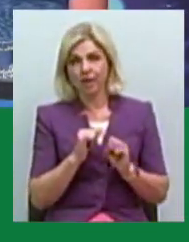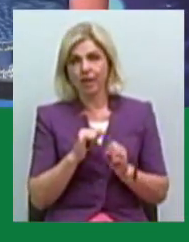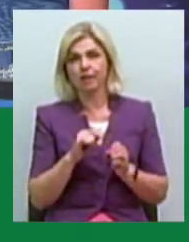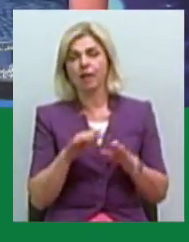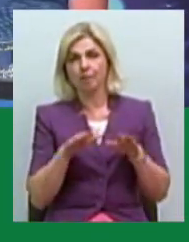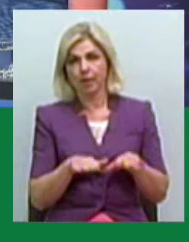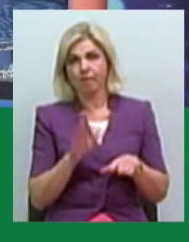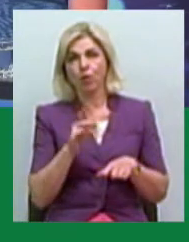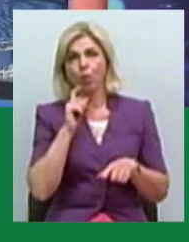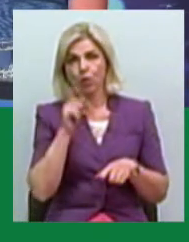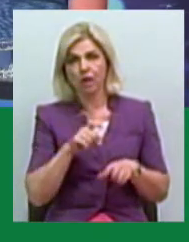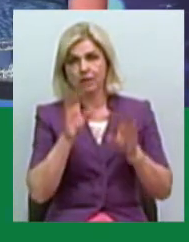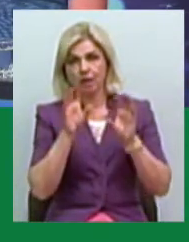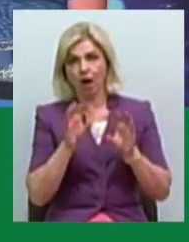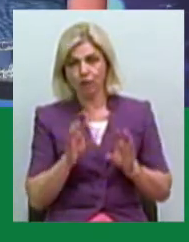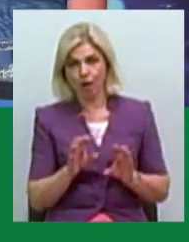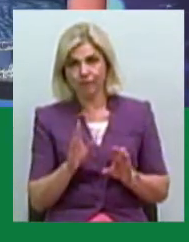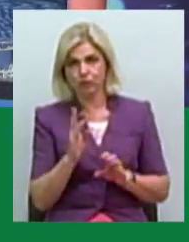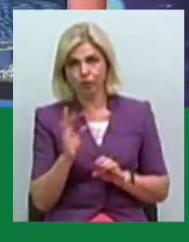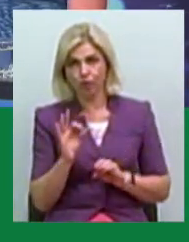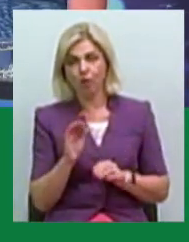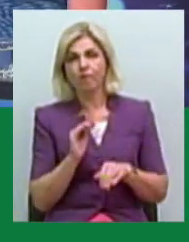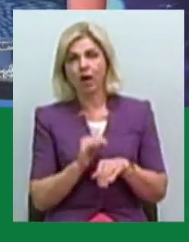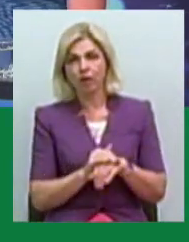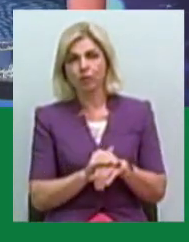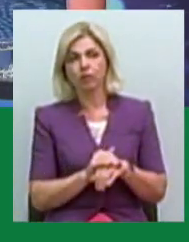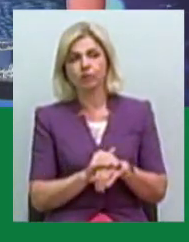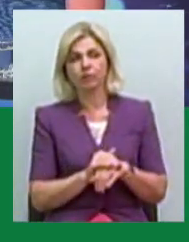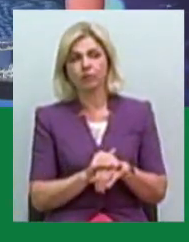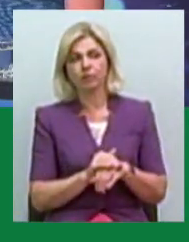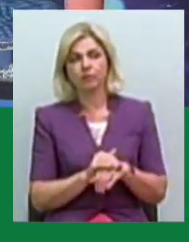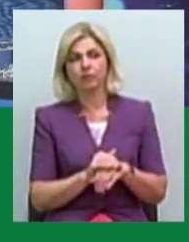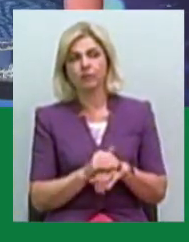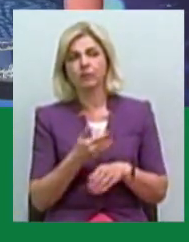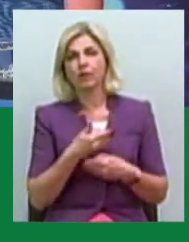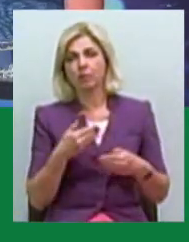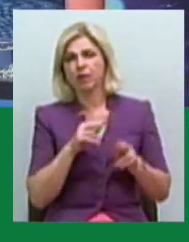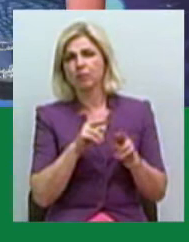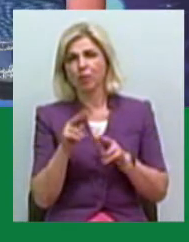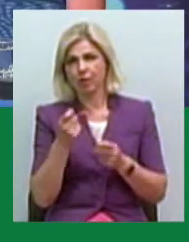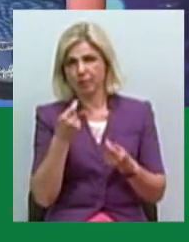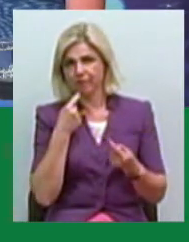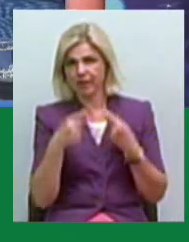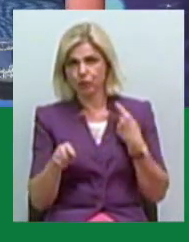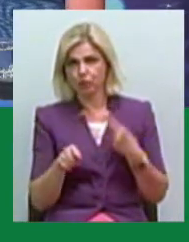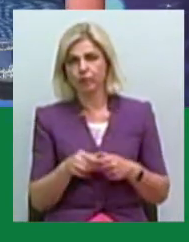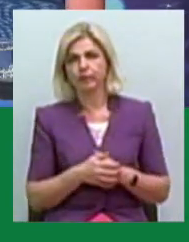в українське законодавство, фактично воно прийшло, ну, ми спостерігаємо певну фікцію.